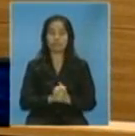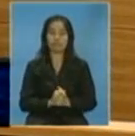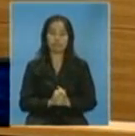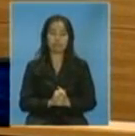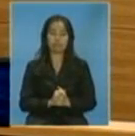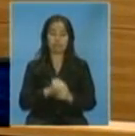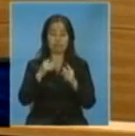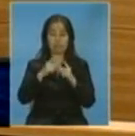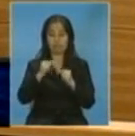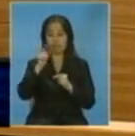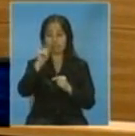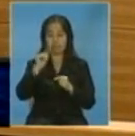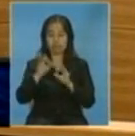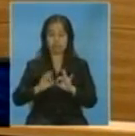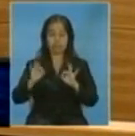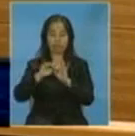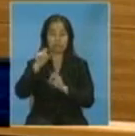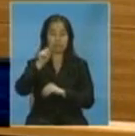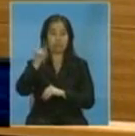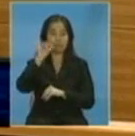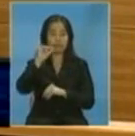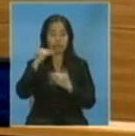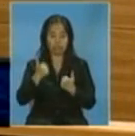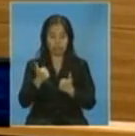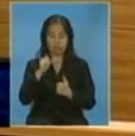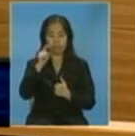รื่องไหนที่ไม่จำเป็นต้องทำแล้วก็จะรีบทำก่อน